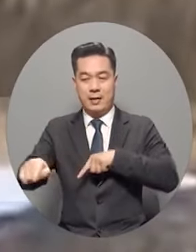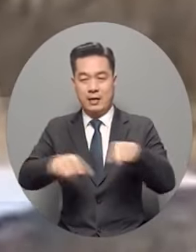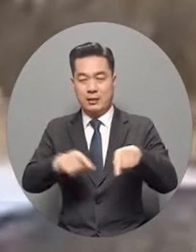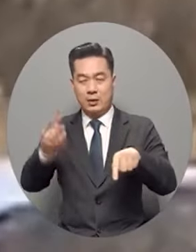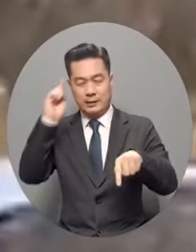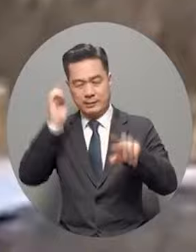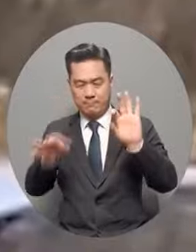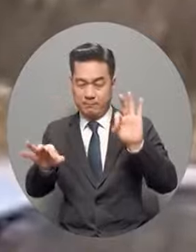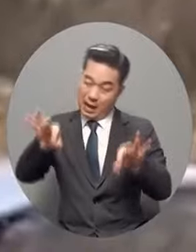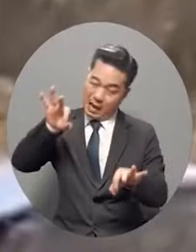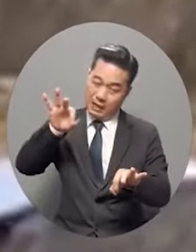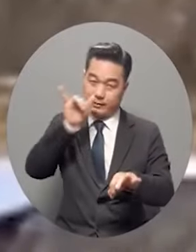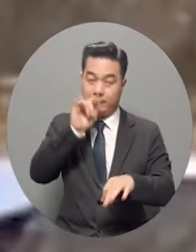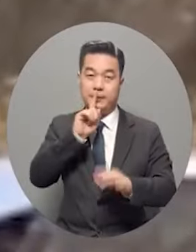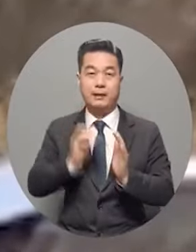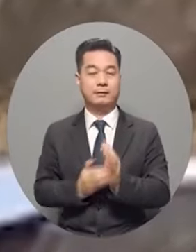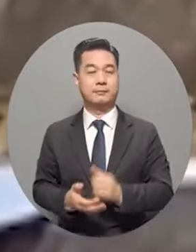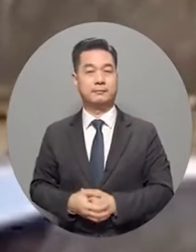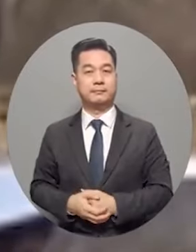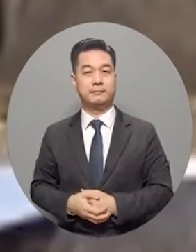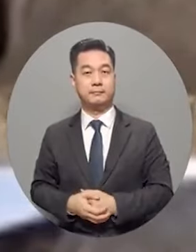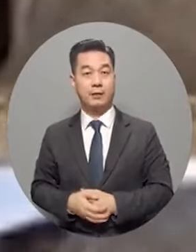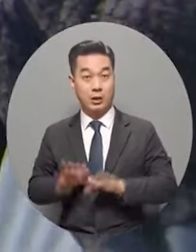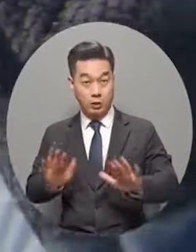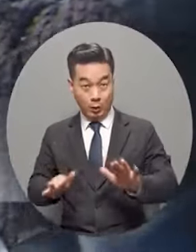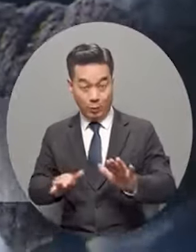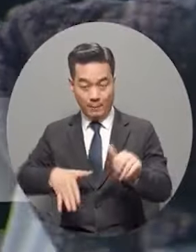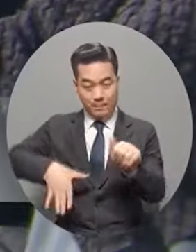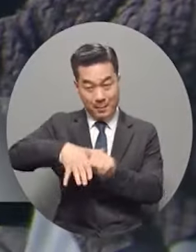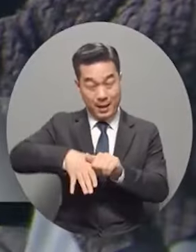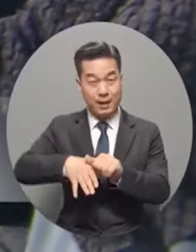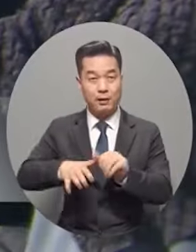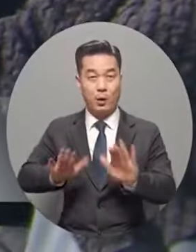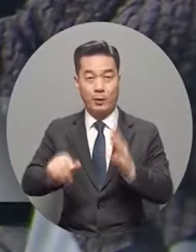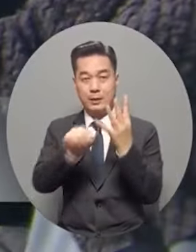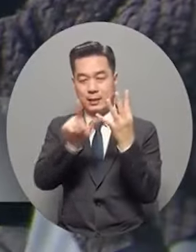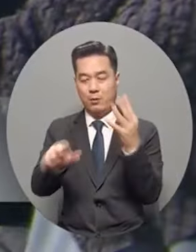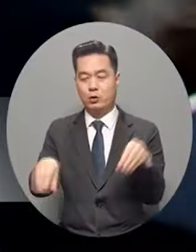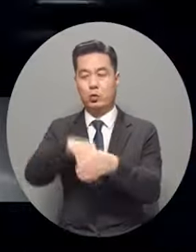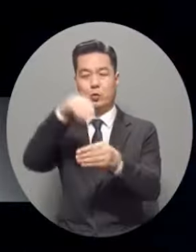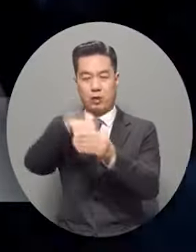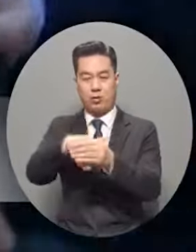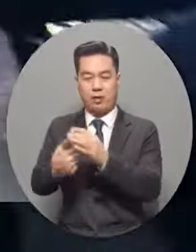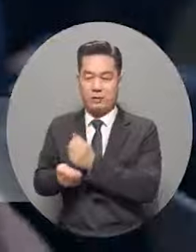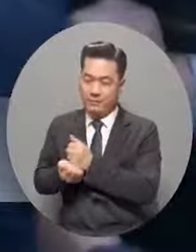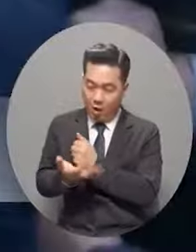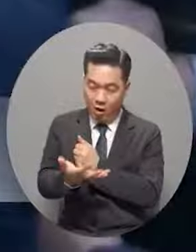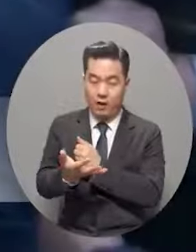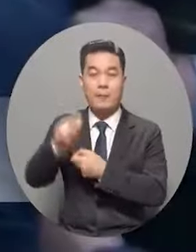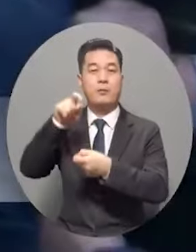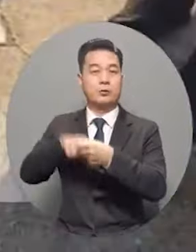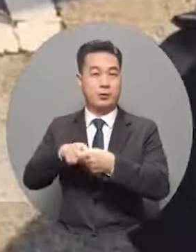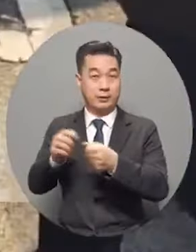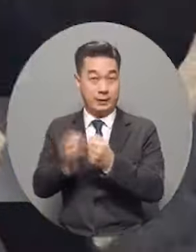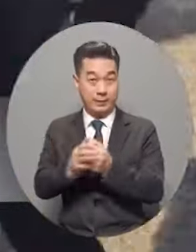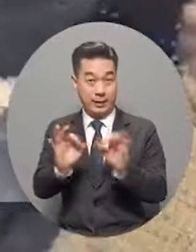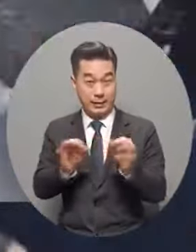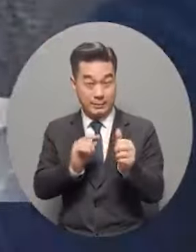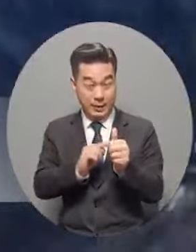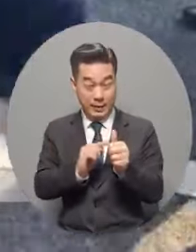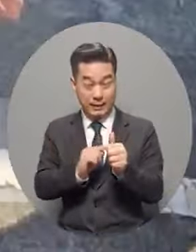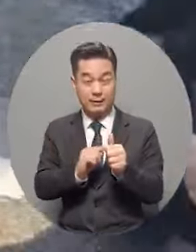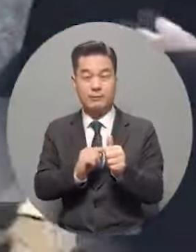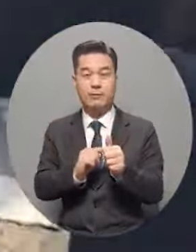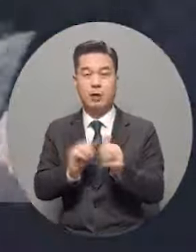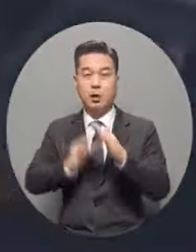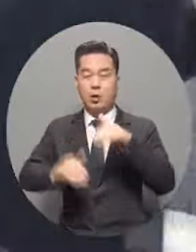빠져들었다고 판단했습니다. 그러면서 이번 범행으로 오는 4월 총선에 영향을 미치려 했다고 보고 김 씨에게 공직선거법